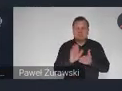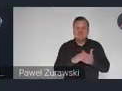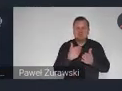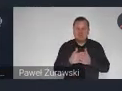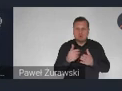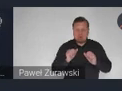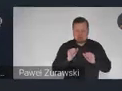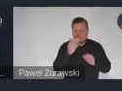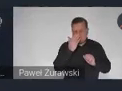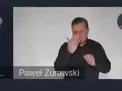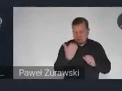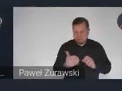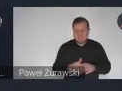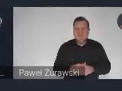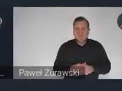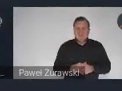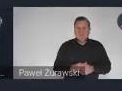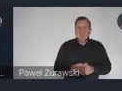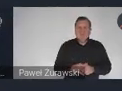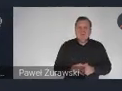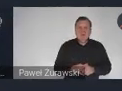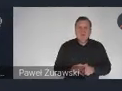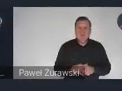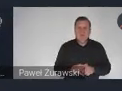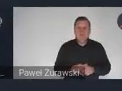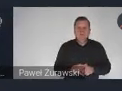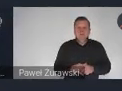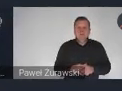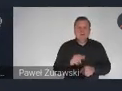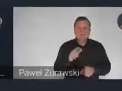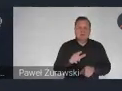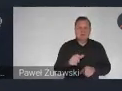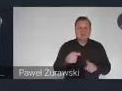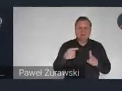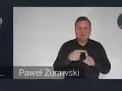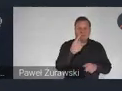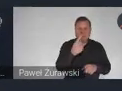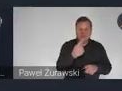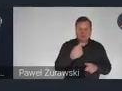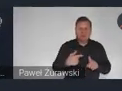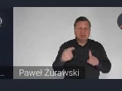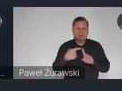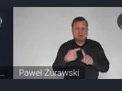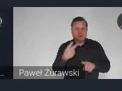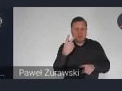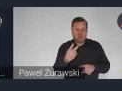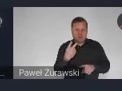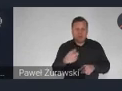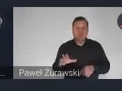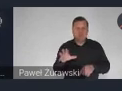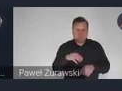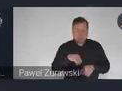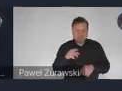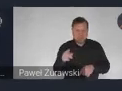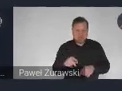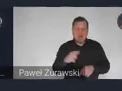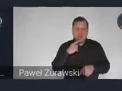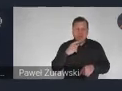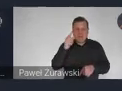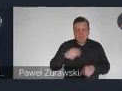działania które mogą zostać podjęte w ramach periorytetu pierwszego i drugiego one się pokrywają